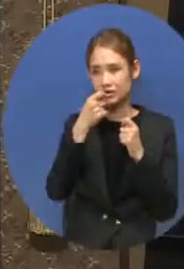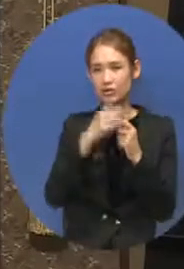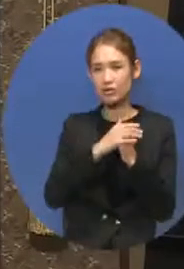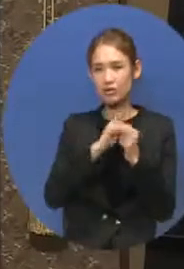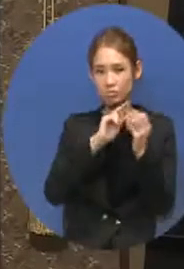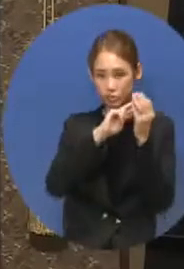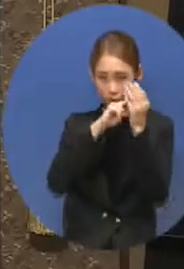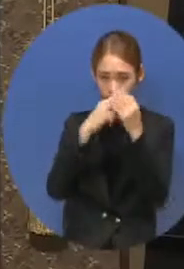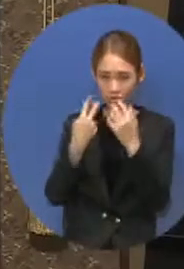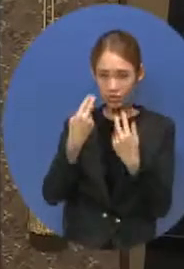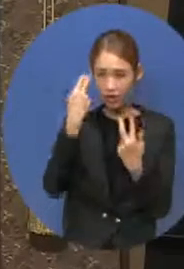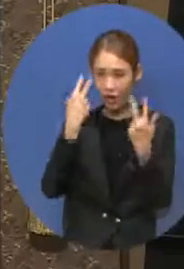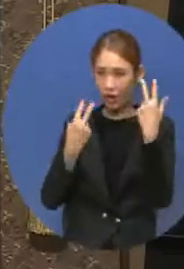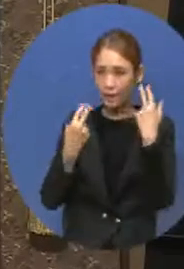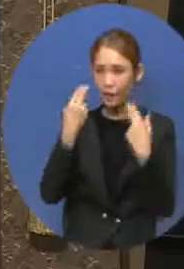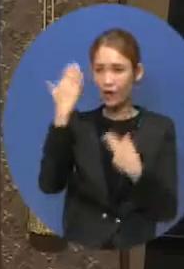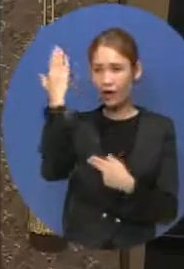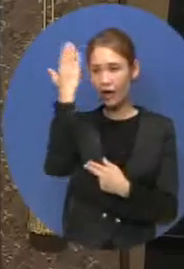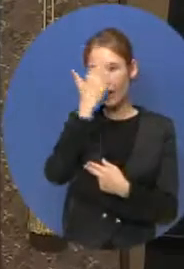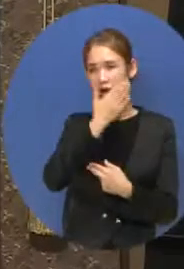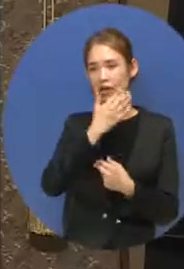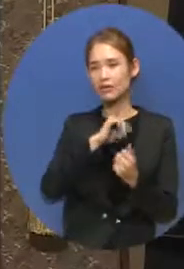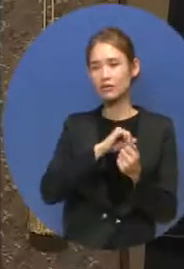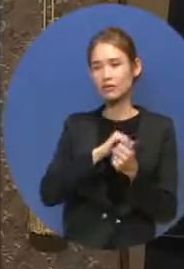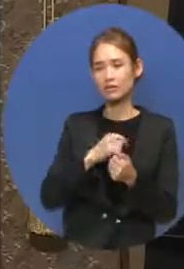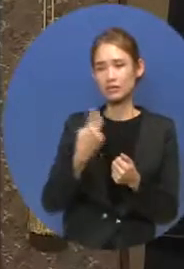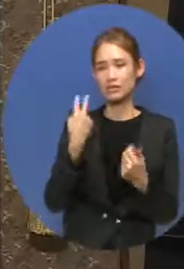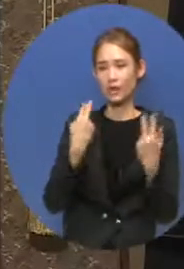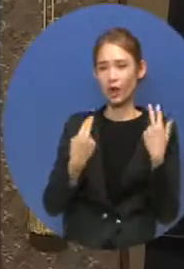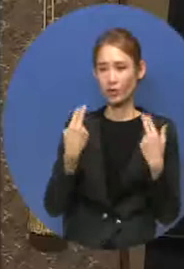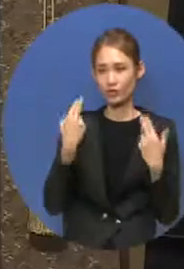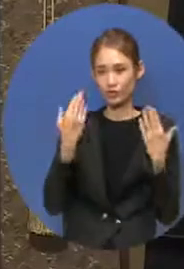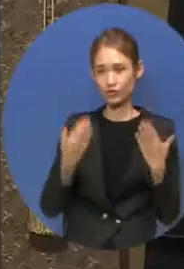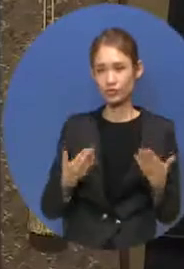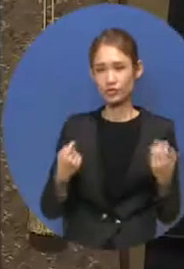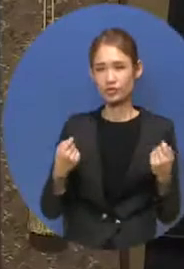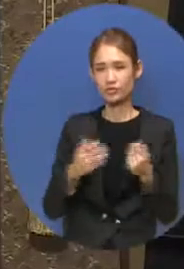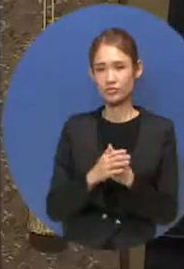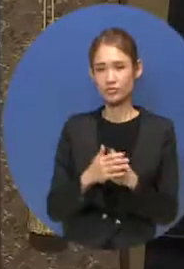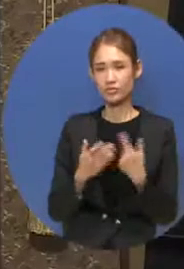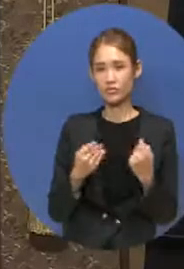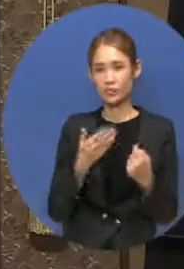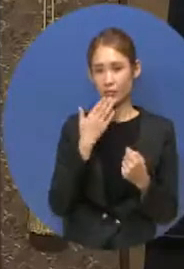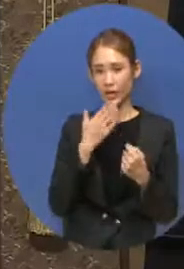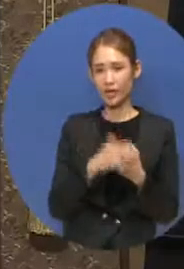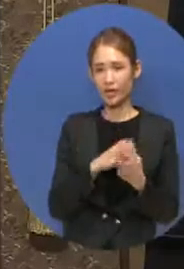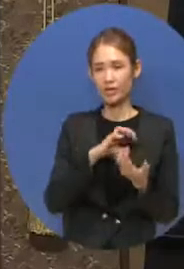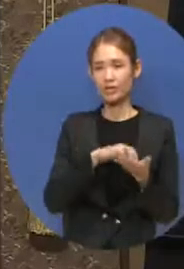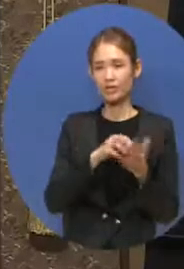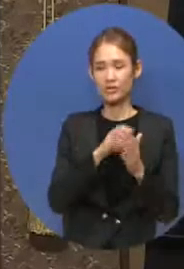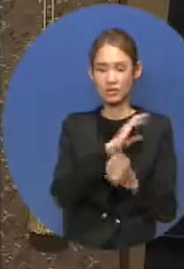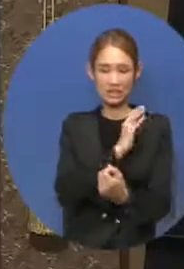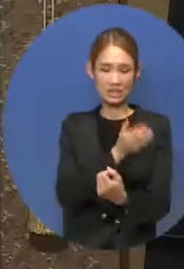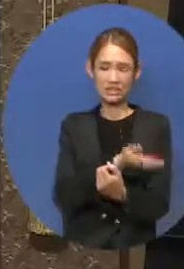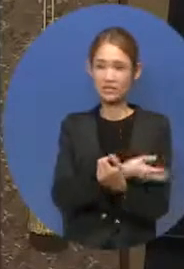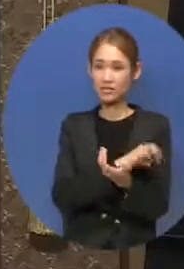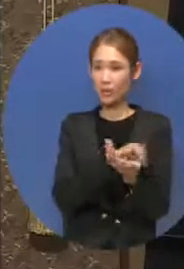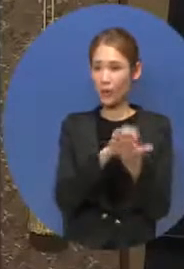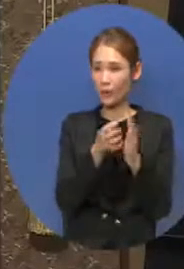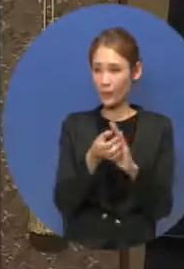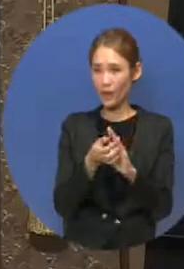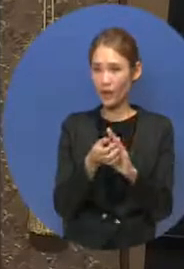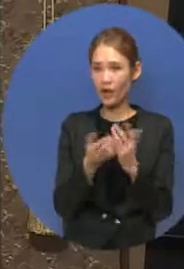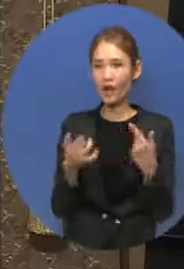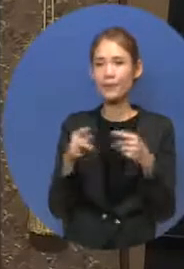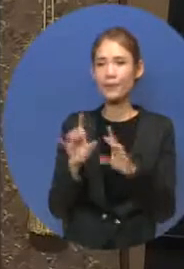머리를 깔끔하게 잘 다듬어 주십니다. 이것처럼 본인이 할 수 있는 역량만큼 그냥 더불어 살아가는